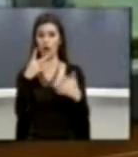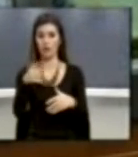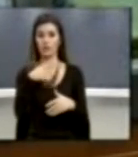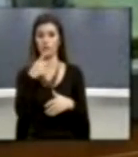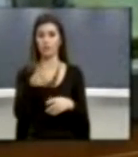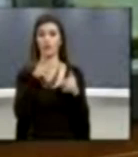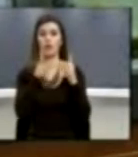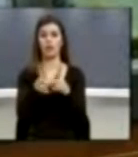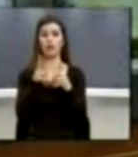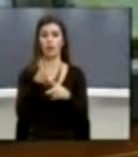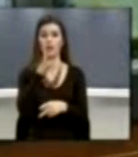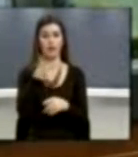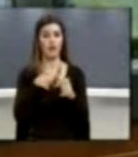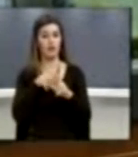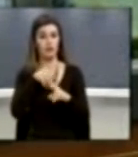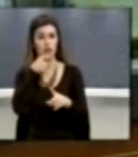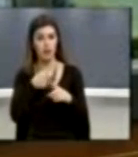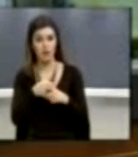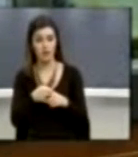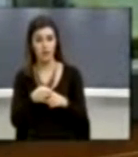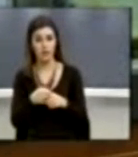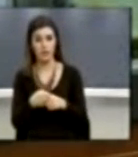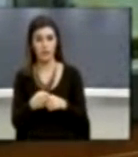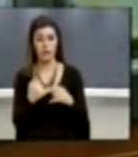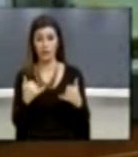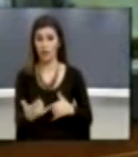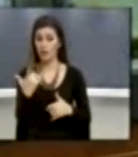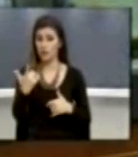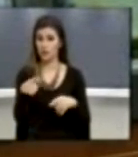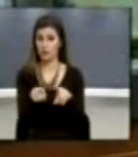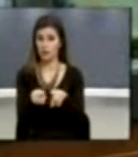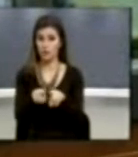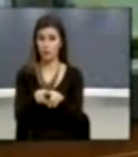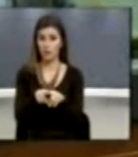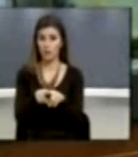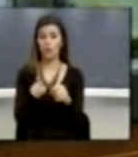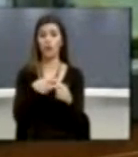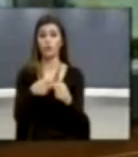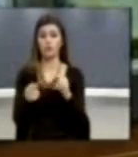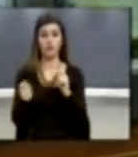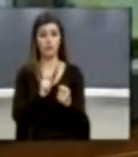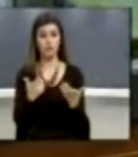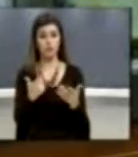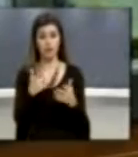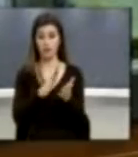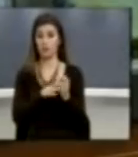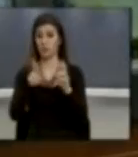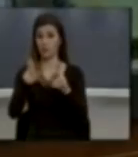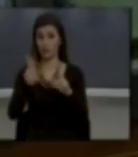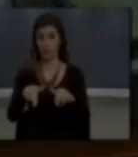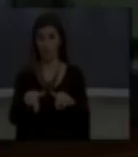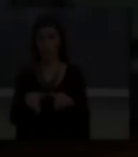ashpër në gjuhën tuaj që keni përdorë kundër shikut edhe kundër kapjes shtetit. A keni qëndrimin e njëjtë, nëse po, pse nuk po i lejoni deputetit?